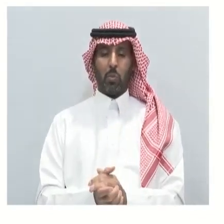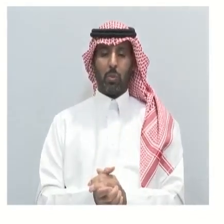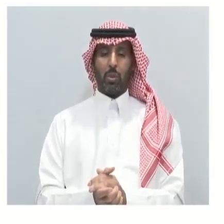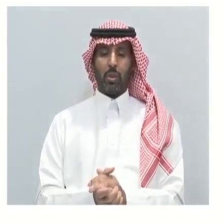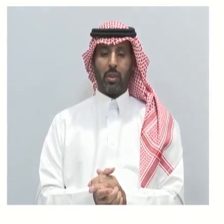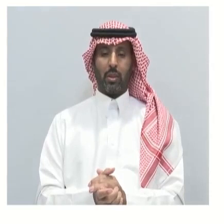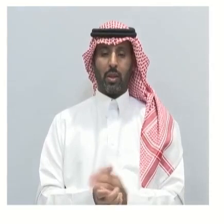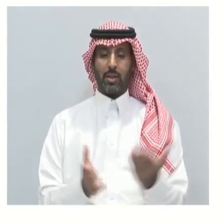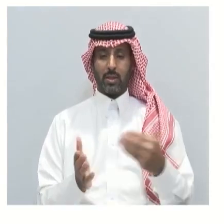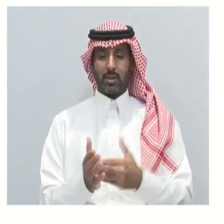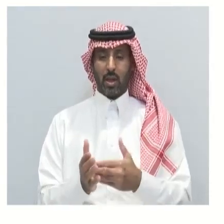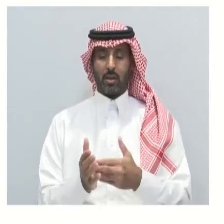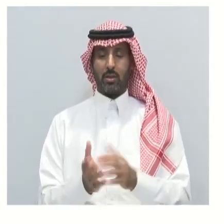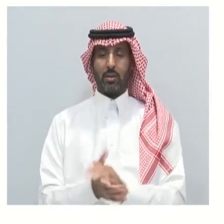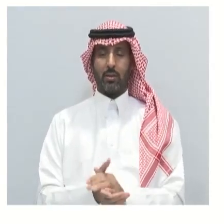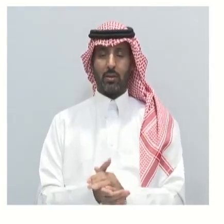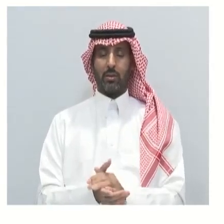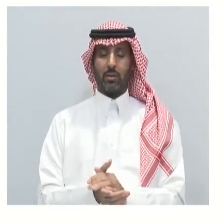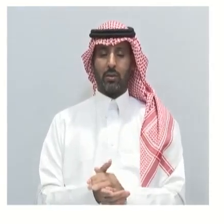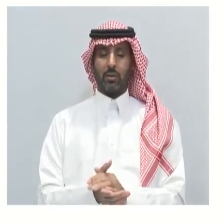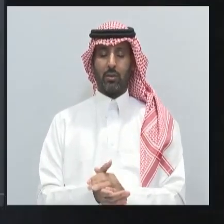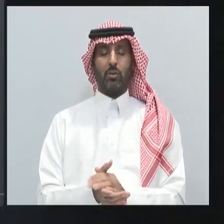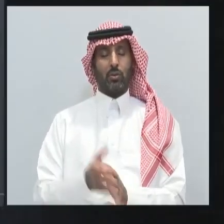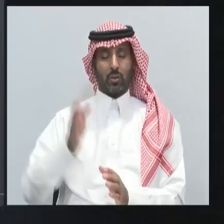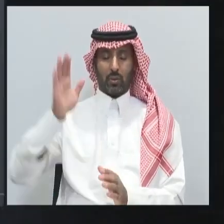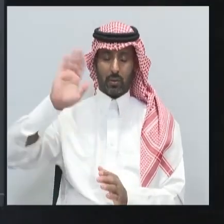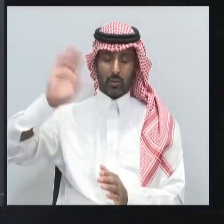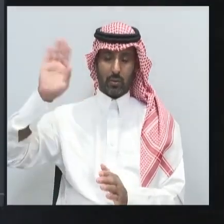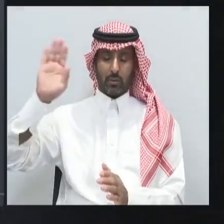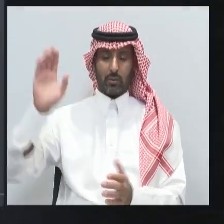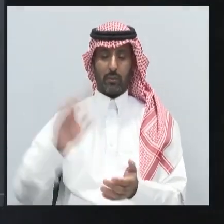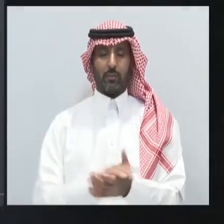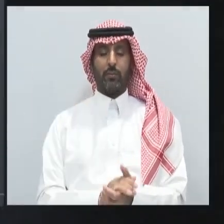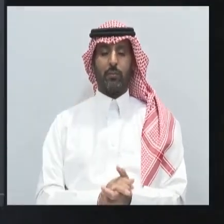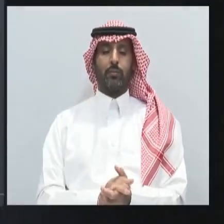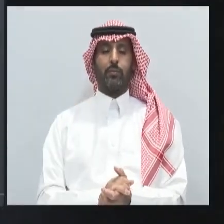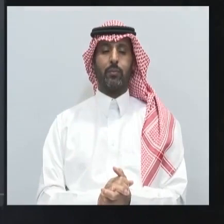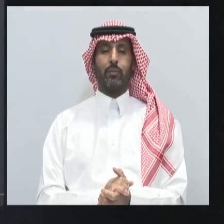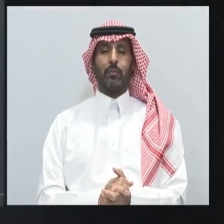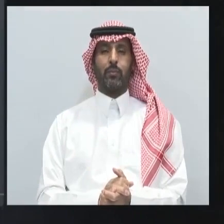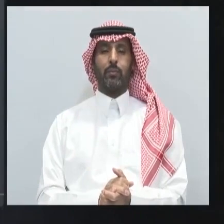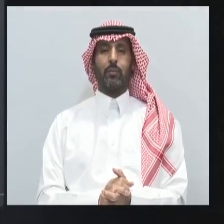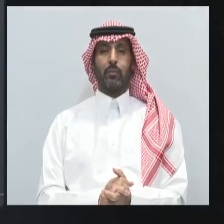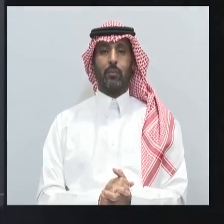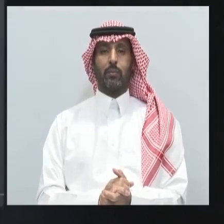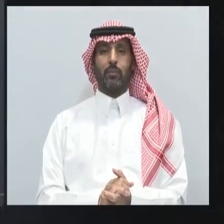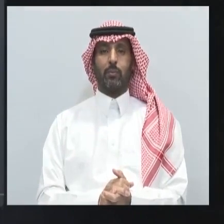مباشره نكون بذلك اذا اليوم انهينا هذا الدرس هذا وصلى الله وسلم على نبينا محمد واله وصحبه وسلم